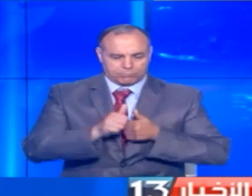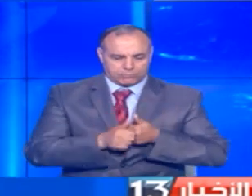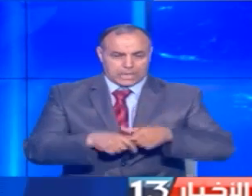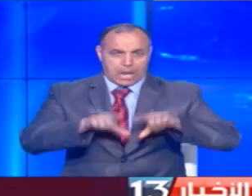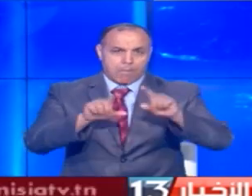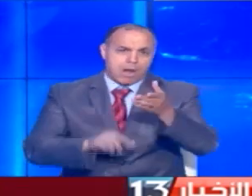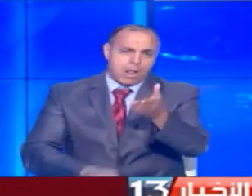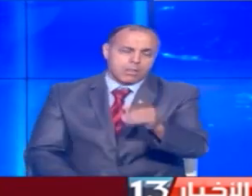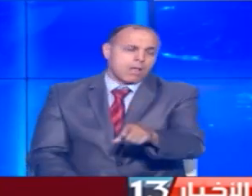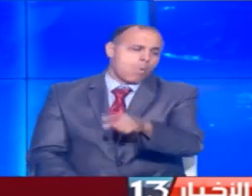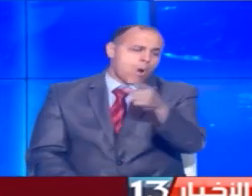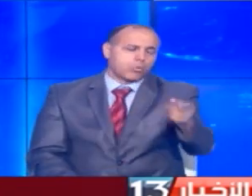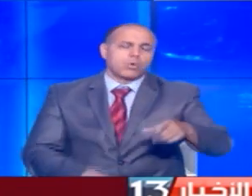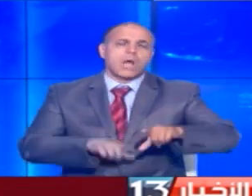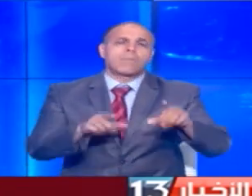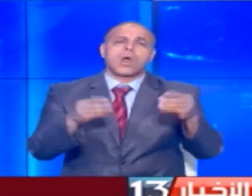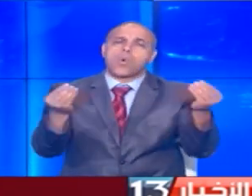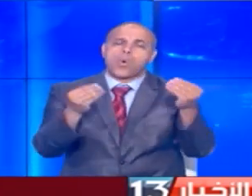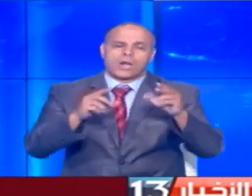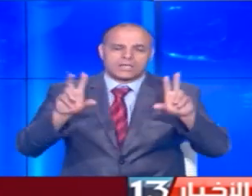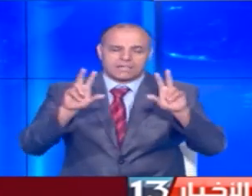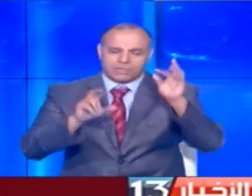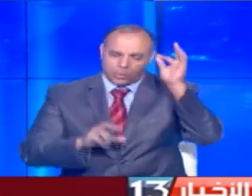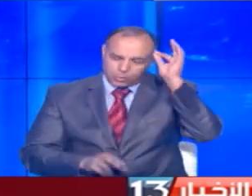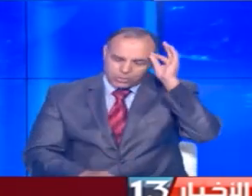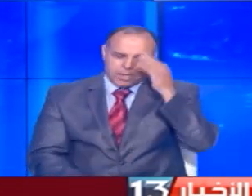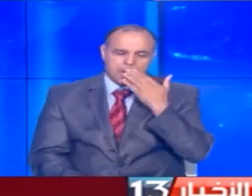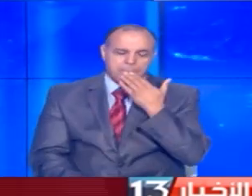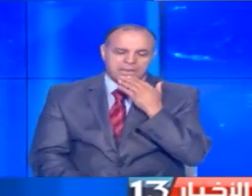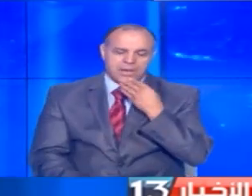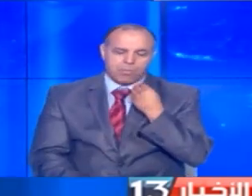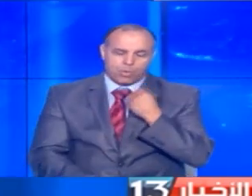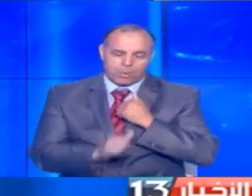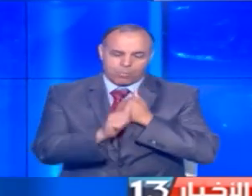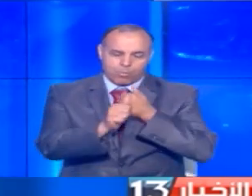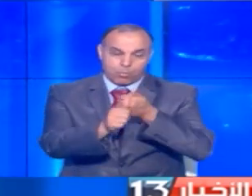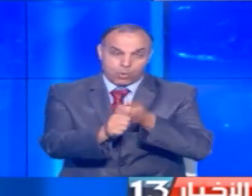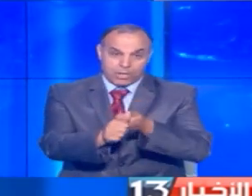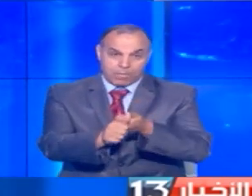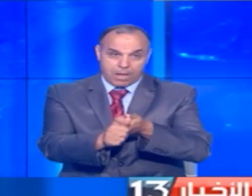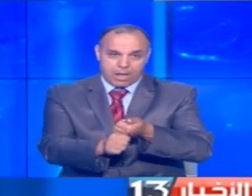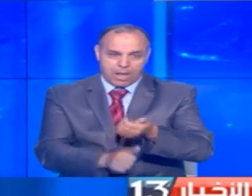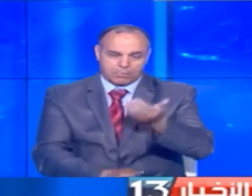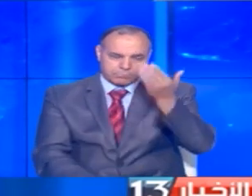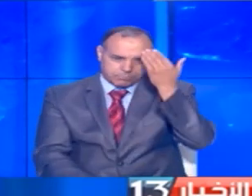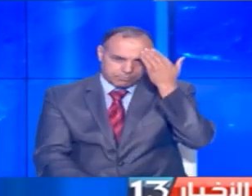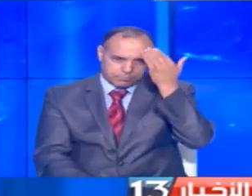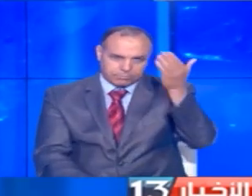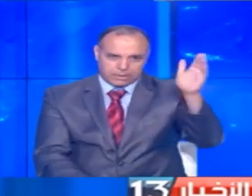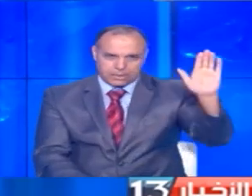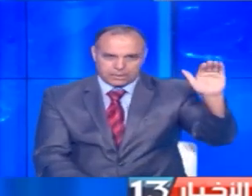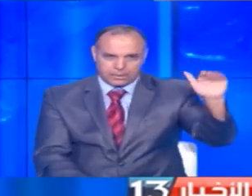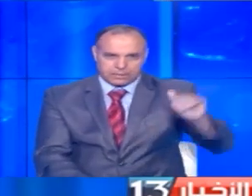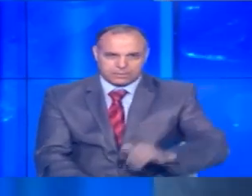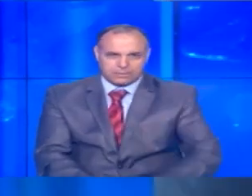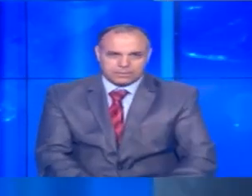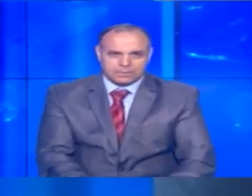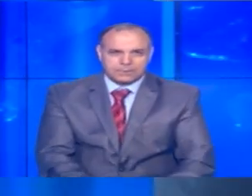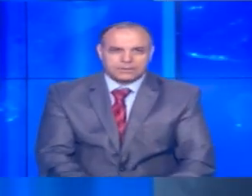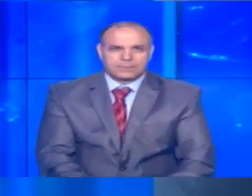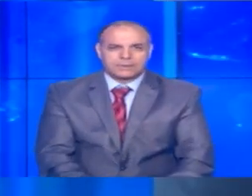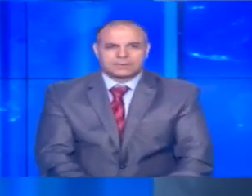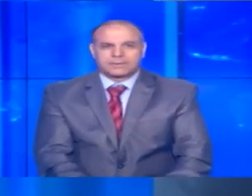وبإمكانكم متابعة هذه النشرة وغيرها من الأخبار على بوابة التلفزة التونسية. شكرا على حسن المتابعة والاهتمام. إلى اللقاء.